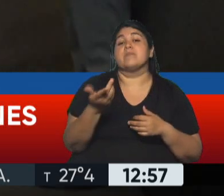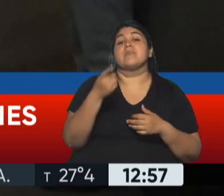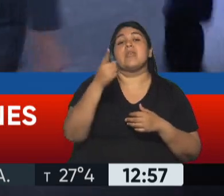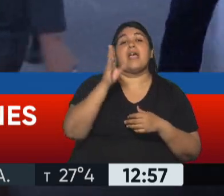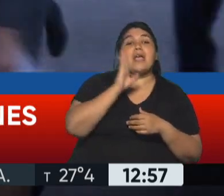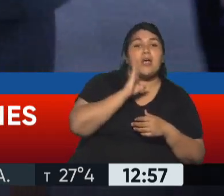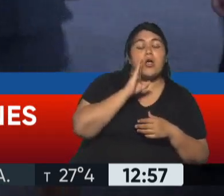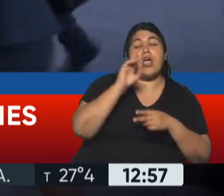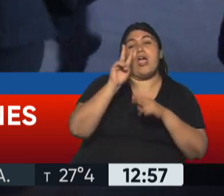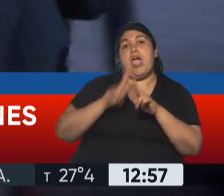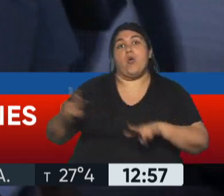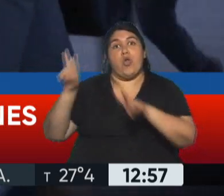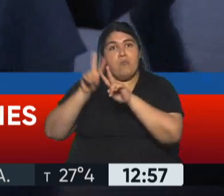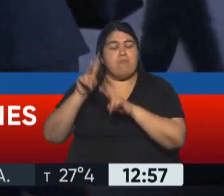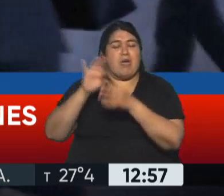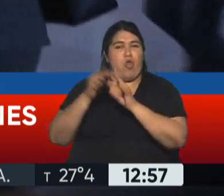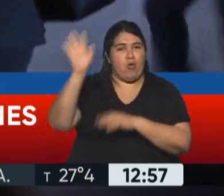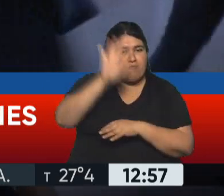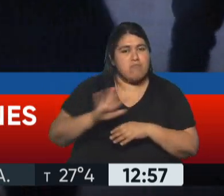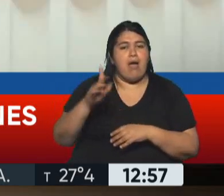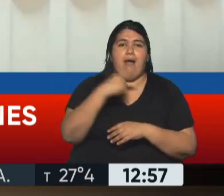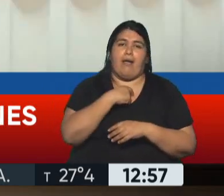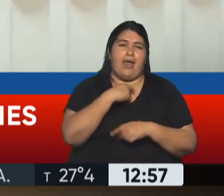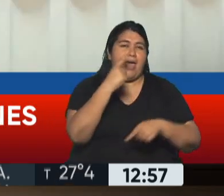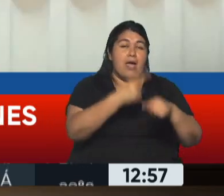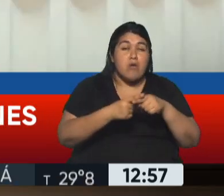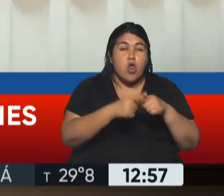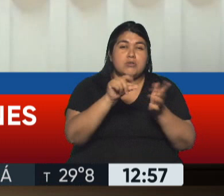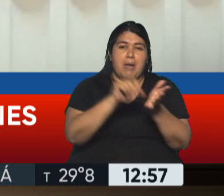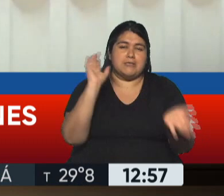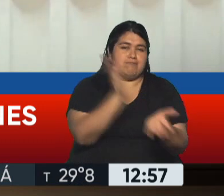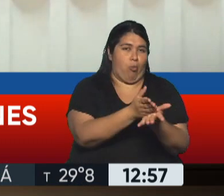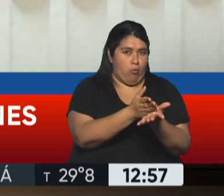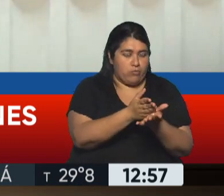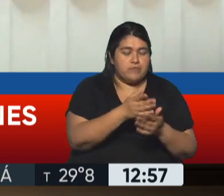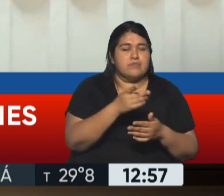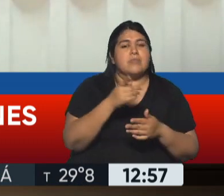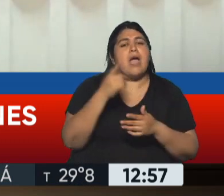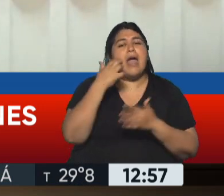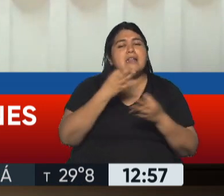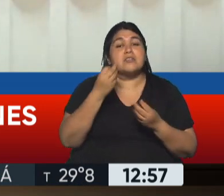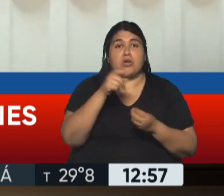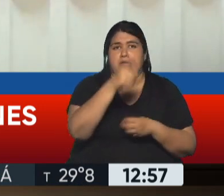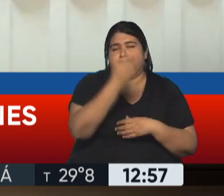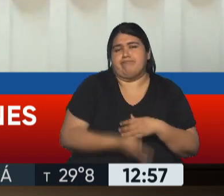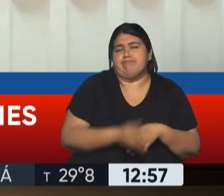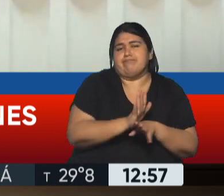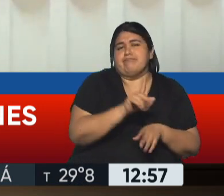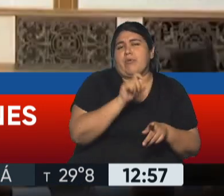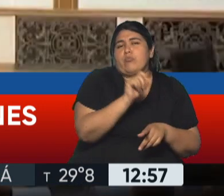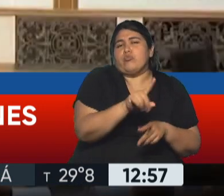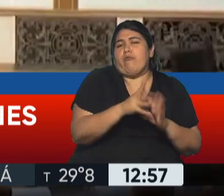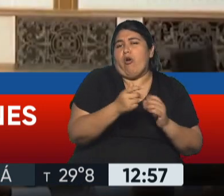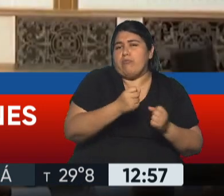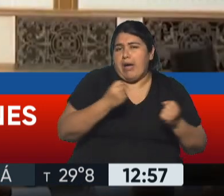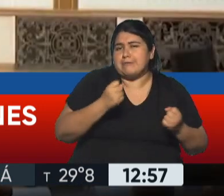Estados Unidos analizan ampliar las sanciones contra Bielorrusia. Lukashenko, fiel a su estilo, autoritario como él